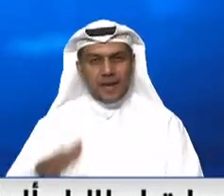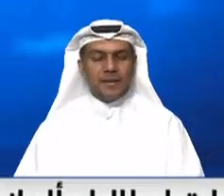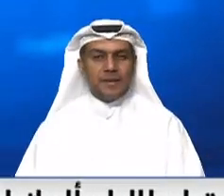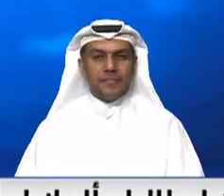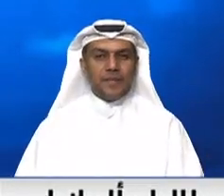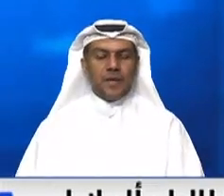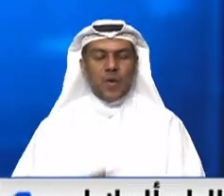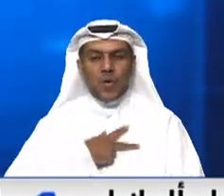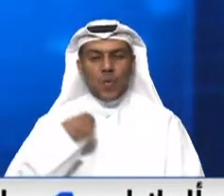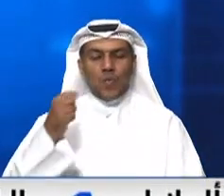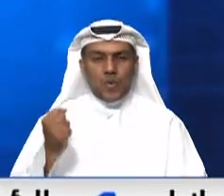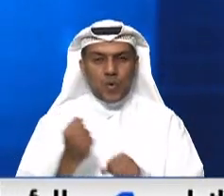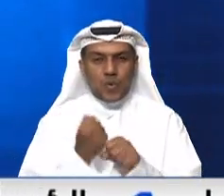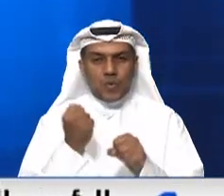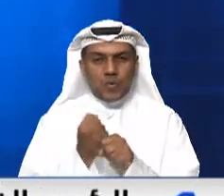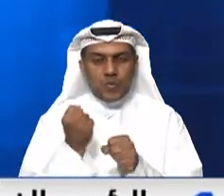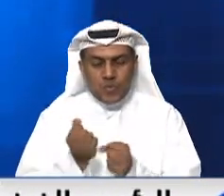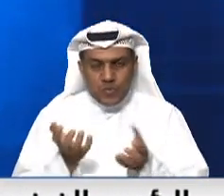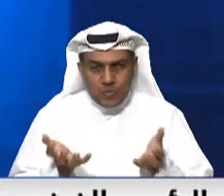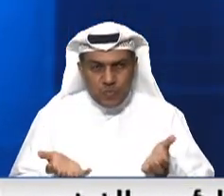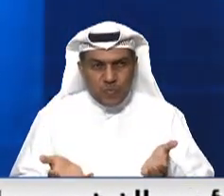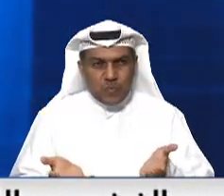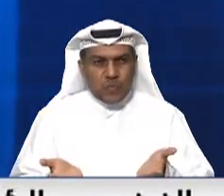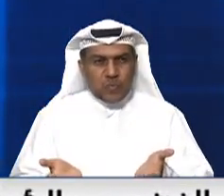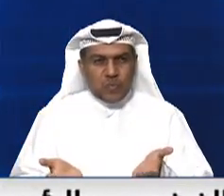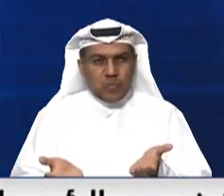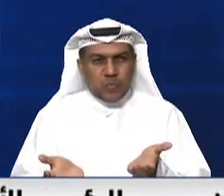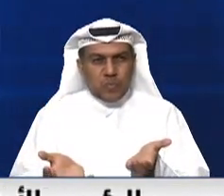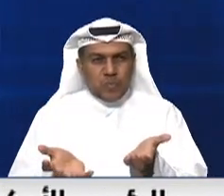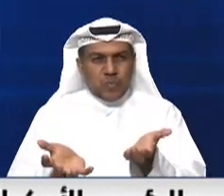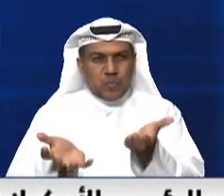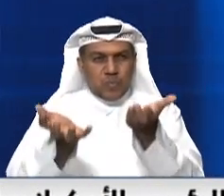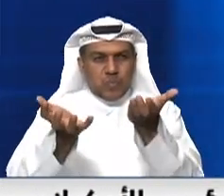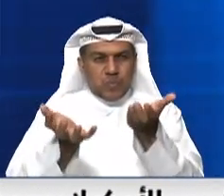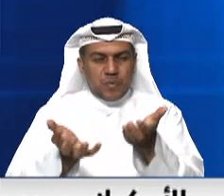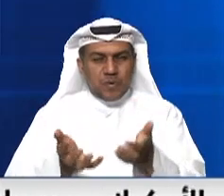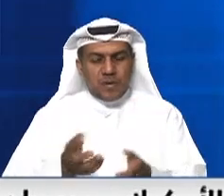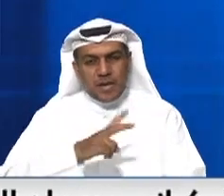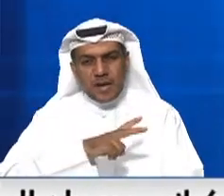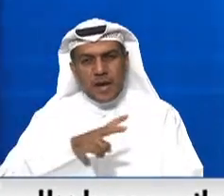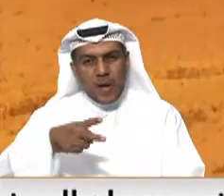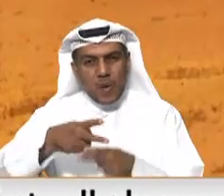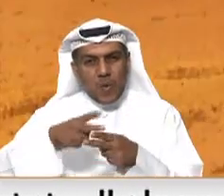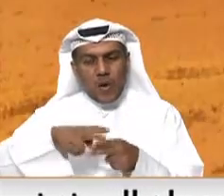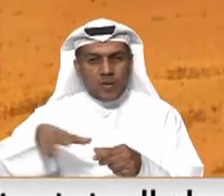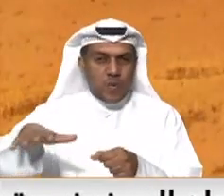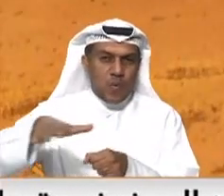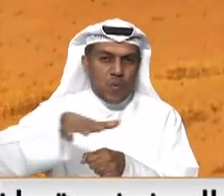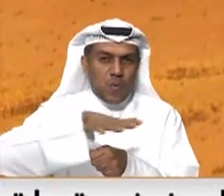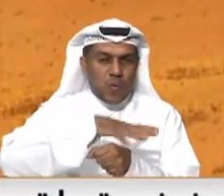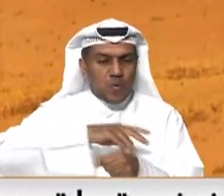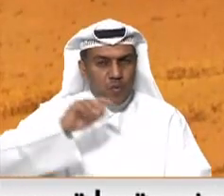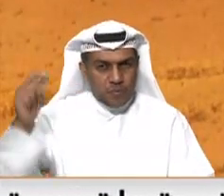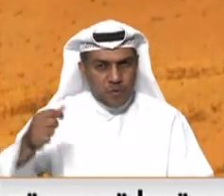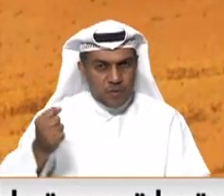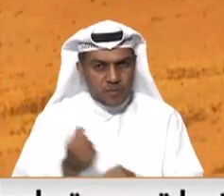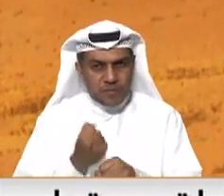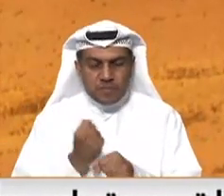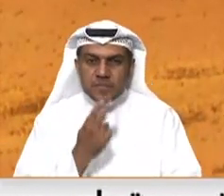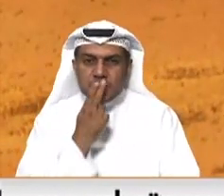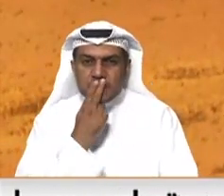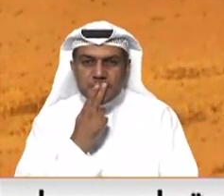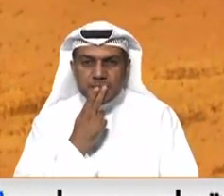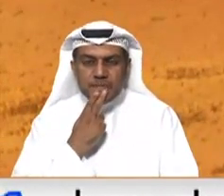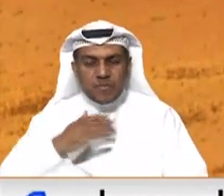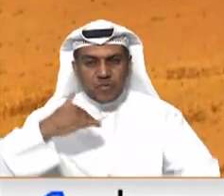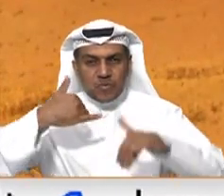تواصل وزارة الأشغال العامة خطة صيانة الطرق في محافظات البلاد وتسريع وتيرة العمل لإصلاحها بهدف رفع كفاءة